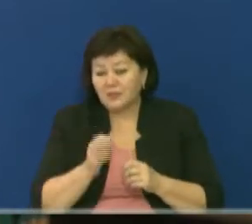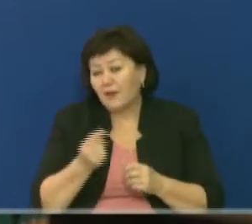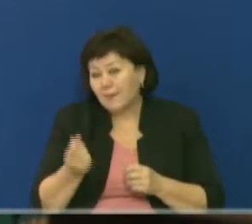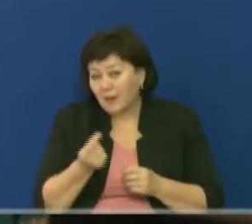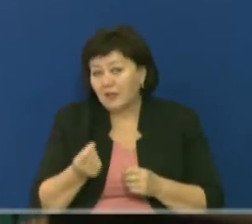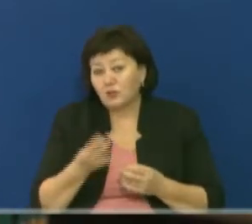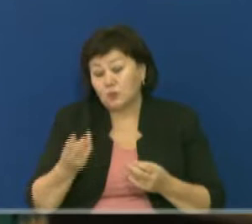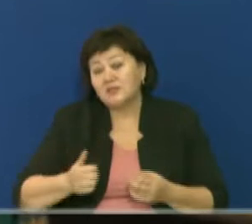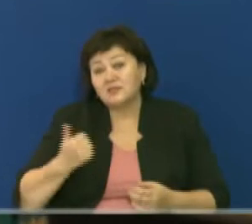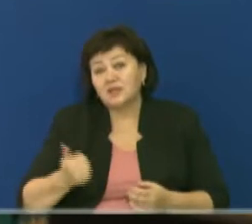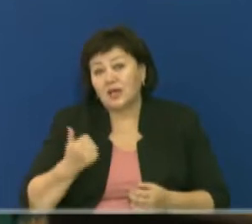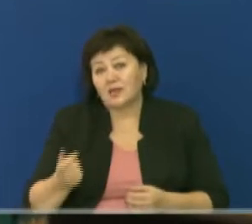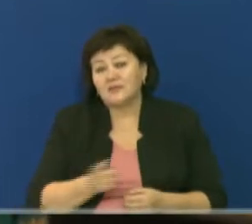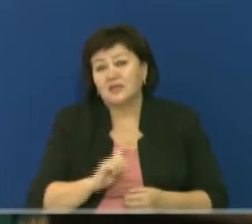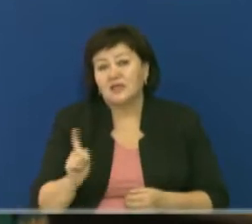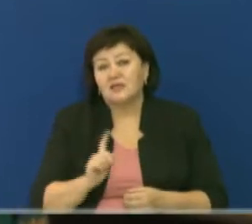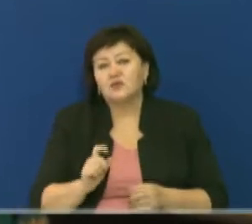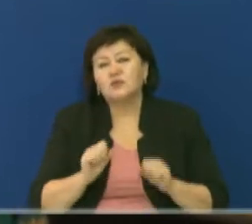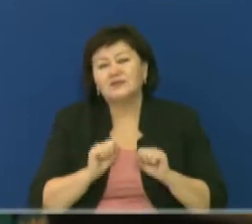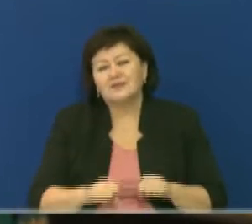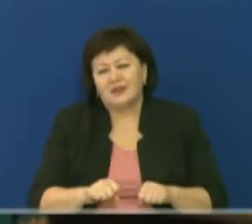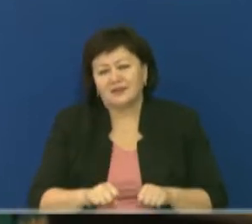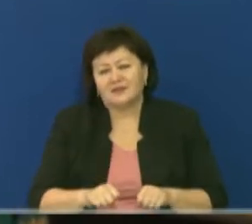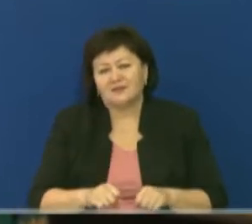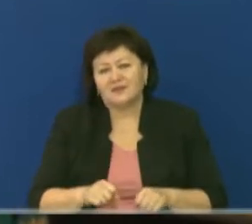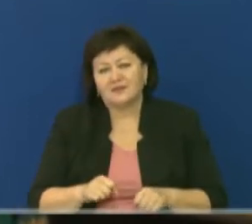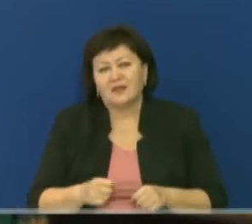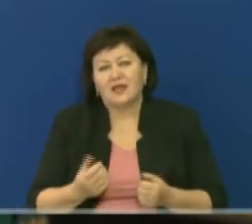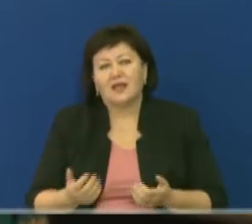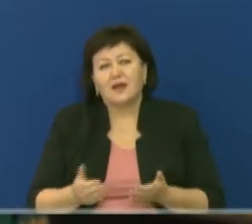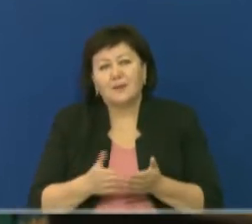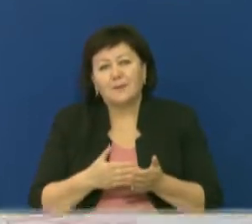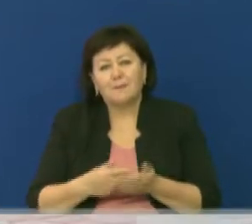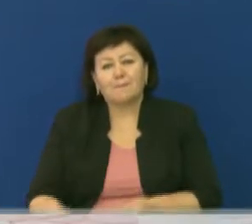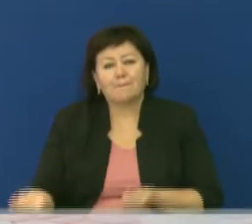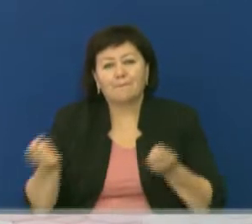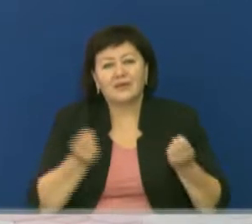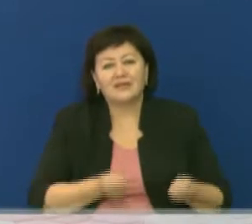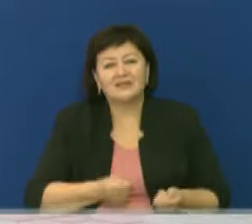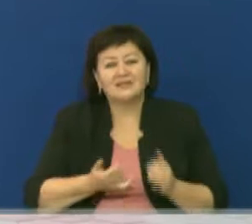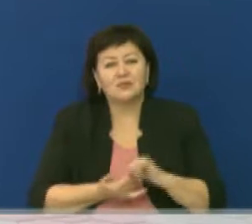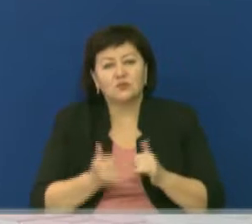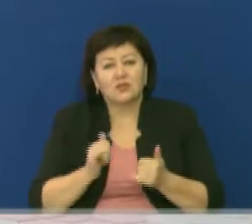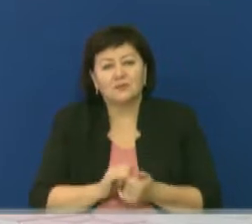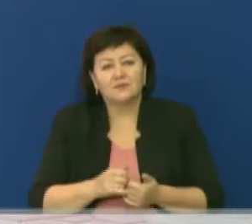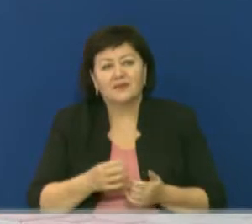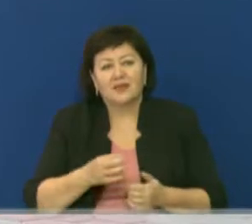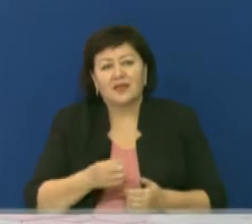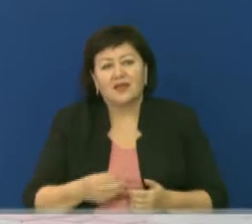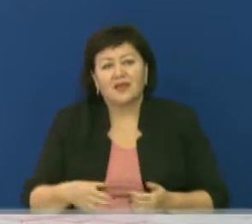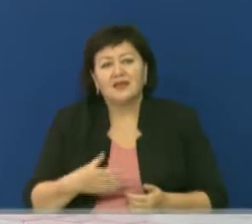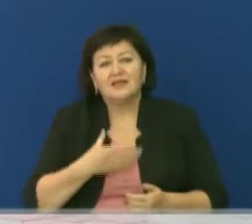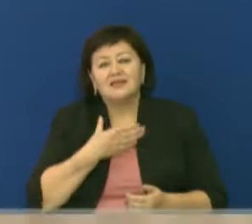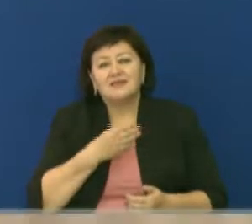но мы стараемся сделать на сегодняшний день все возможное, привлекаем транспорт с города Усть-Каменогорска, частной компании. Также, как сообщил зам акима,